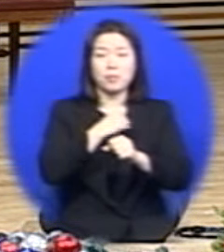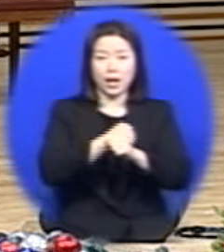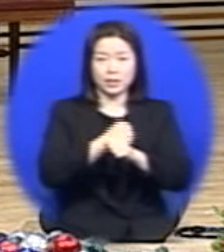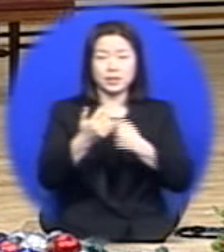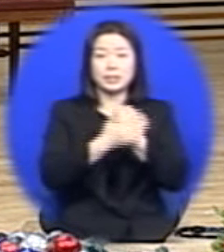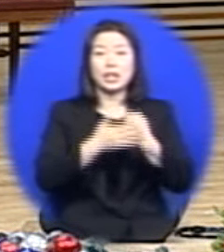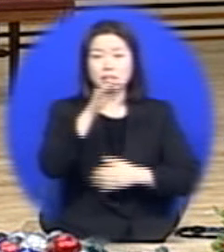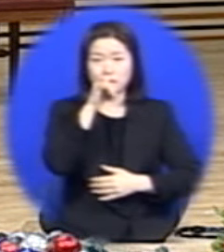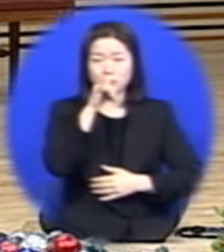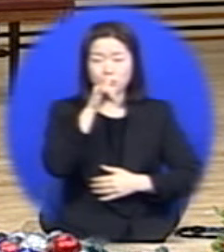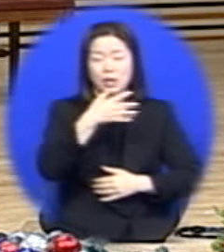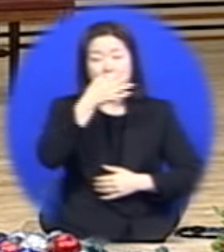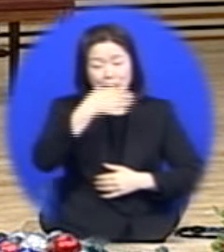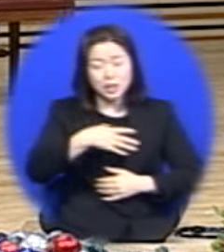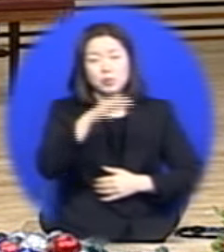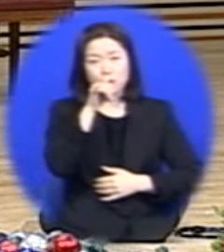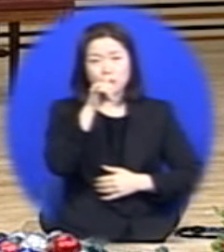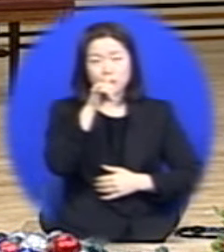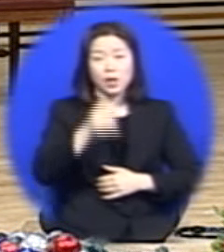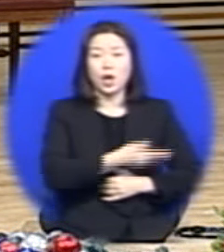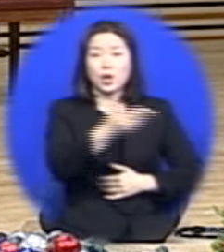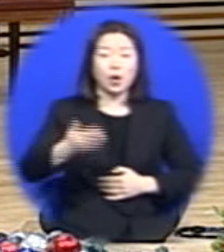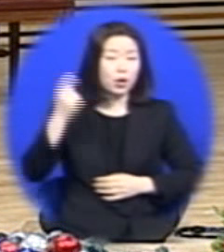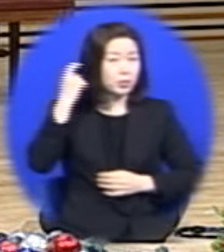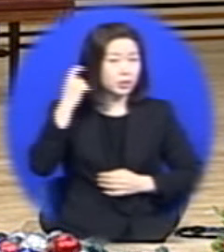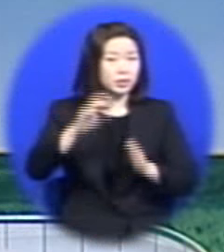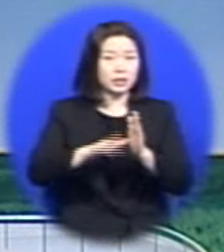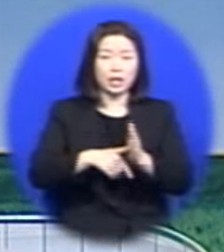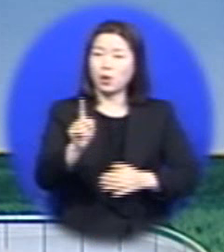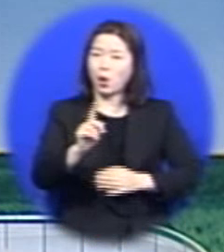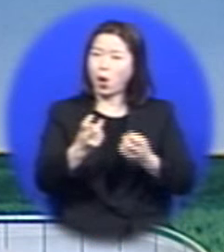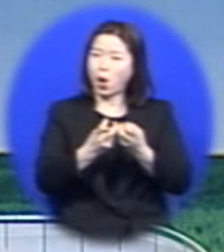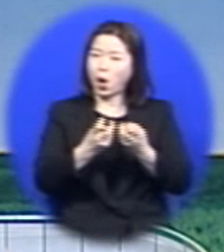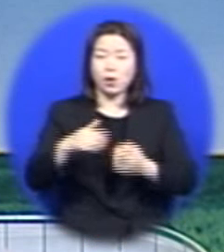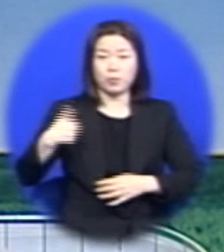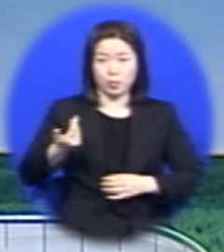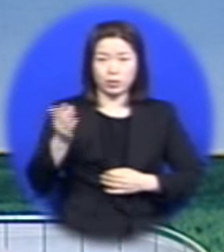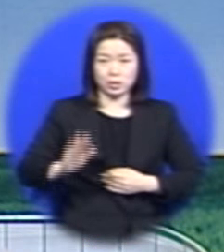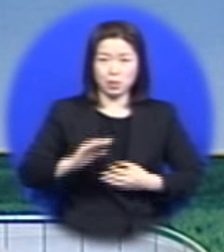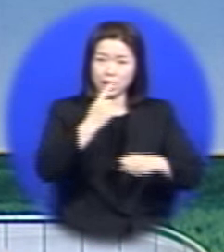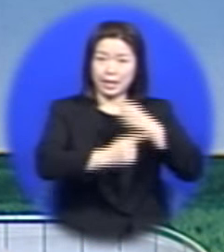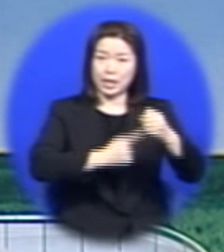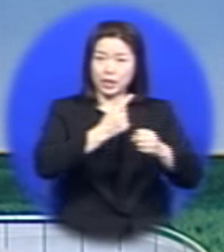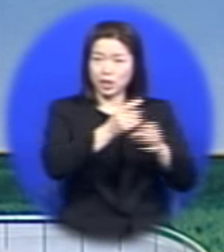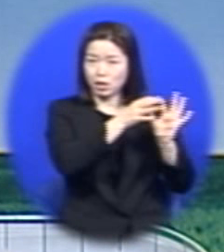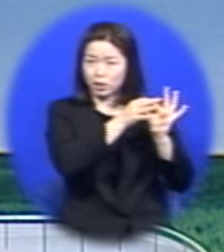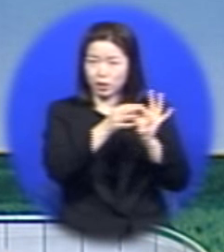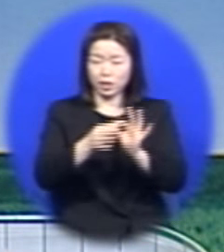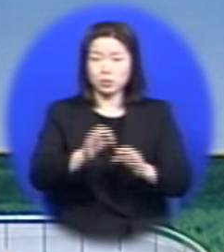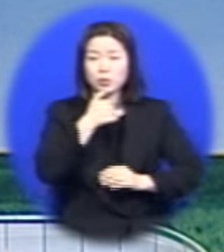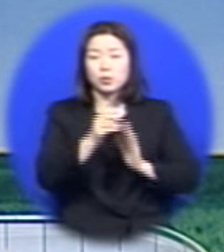힘은 들었습니다. 여러분이 들으시기에는 어땠을지 모르겠지만 1년 내내 로마서 강해를 준비한다는